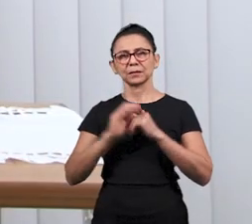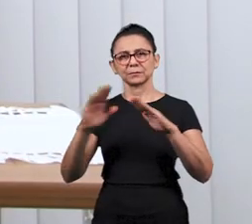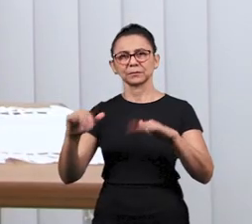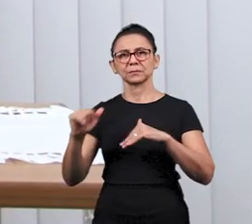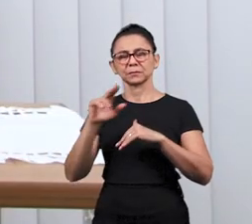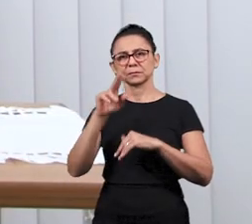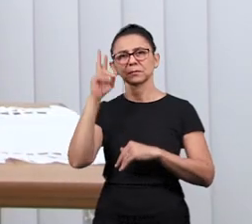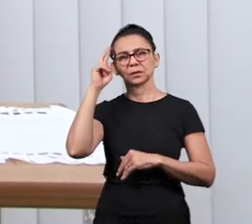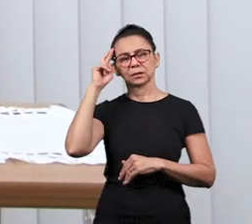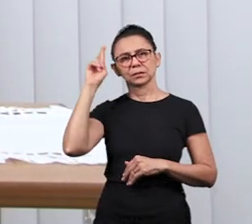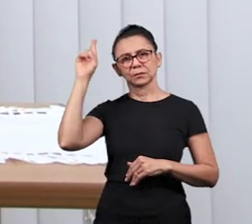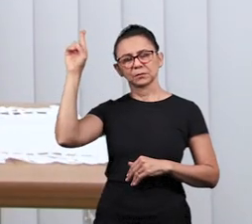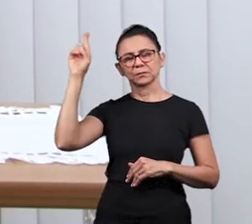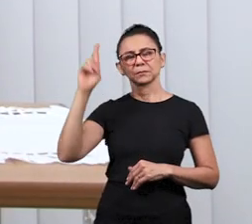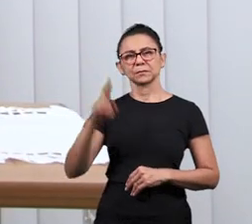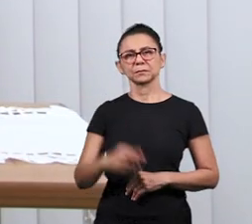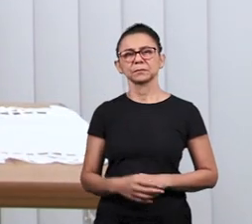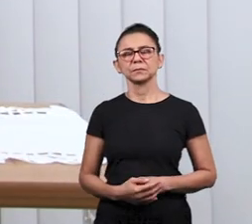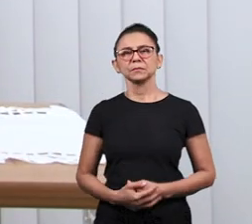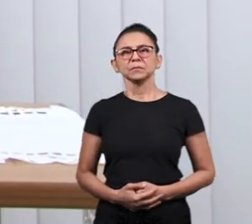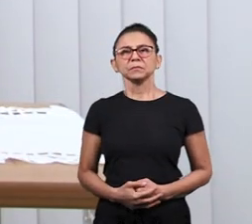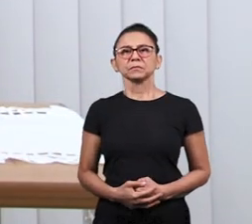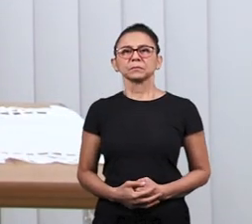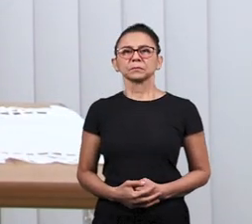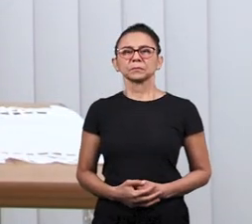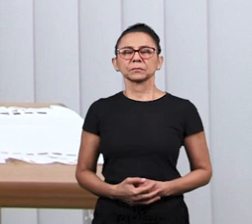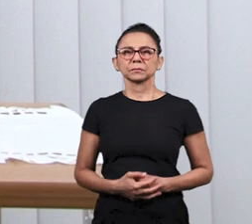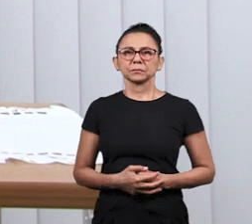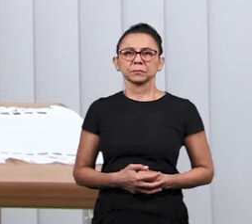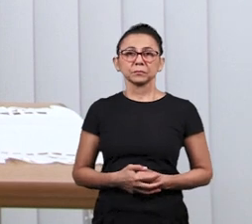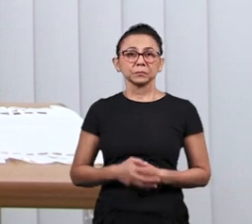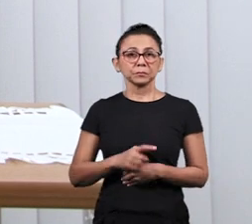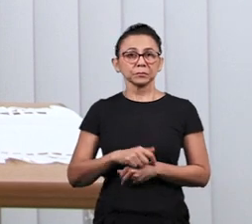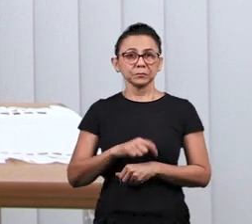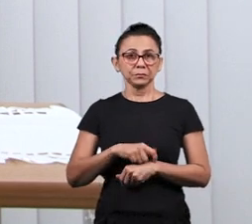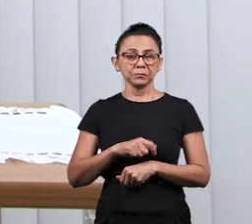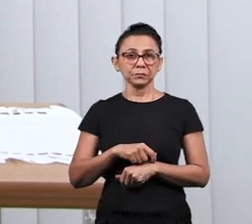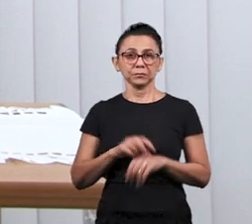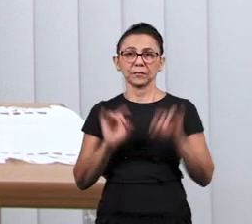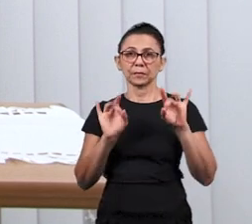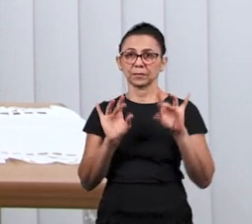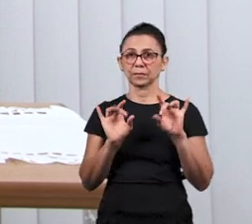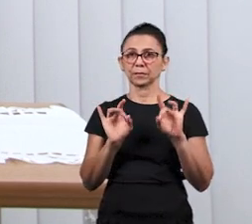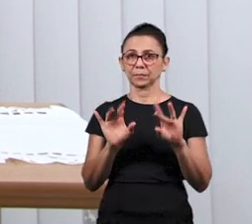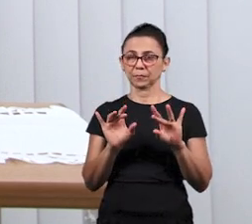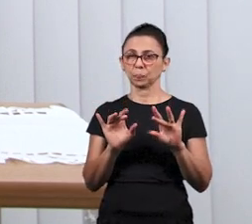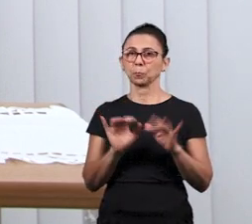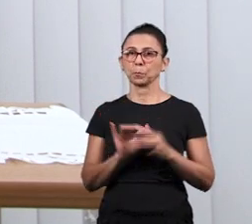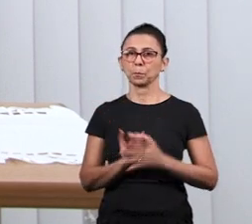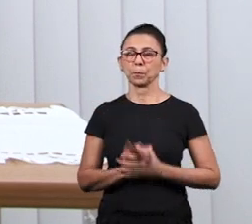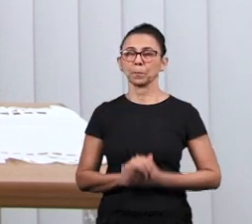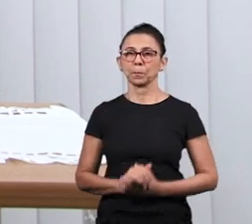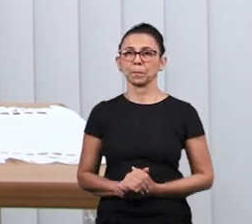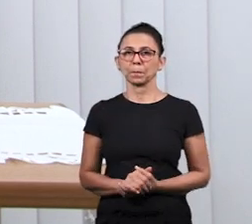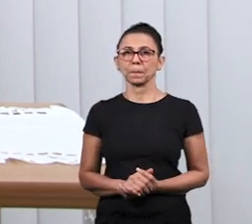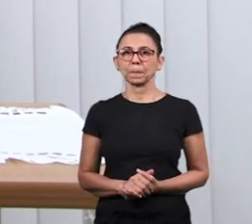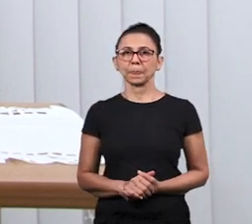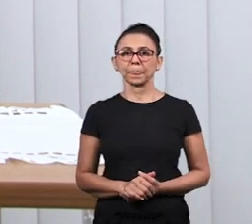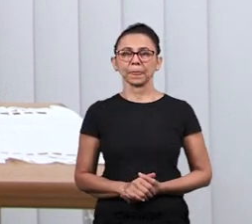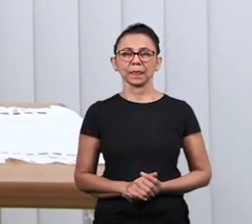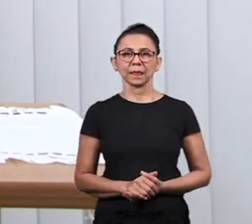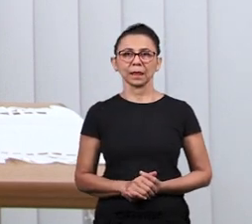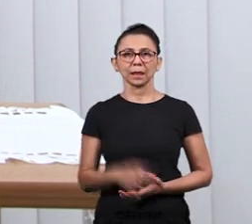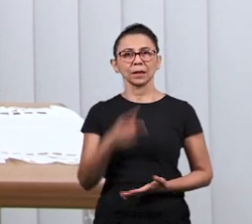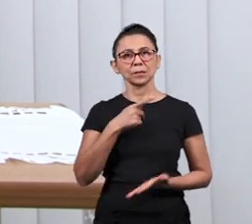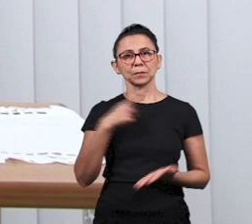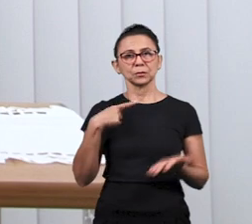Аминь. Louvado seja o nome do Senhor. Да будет прославлено имя Господне. Теперь это особенный момент для